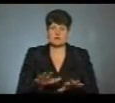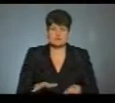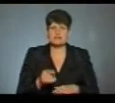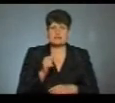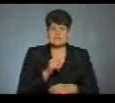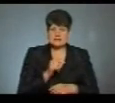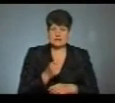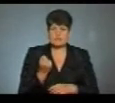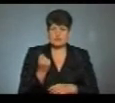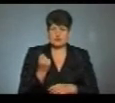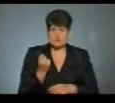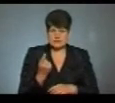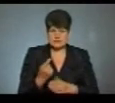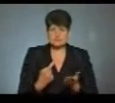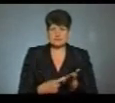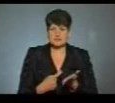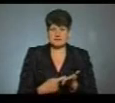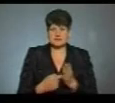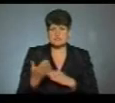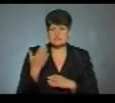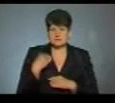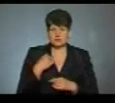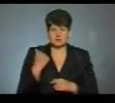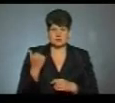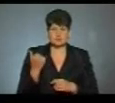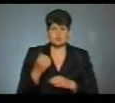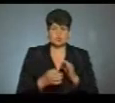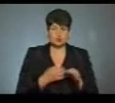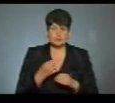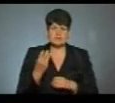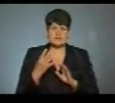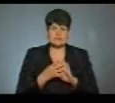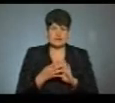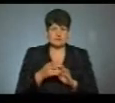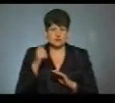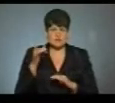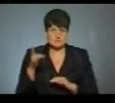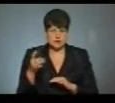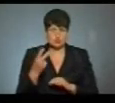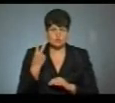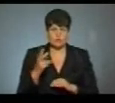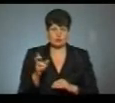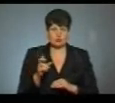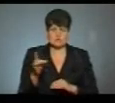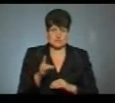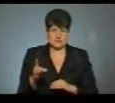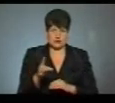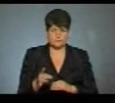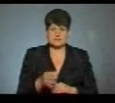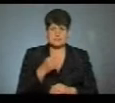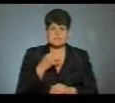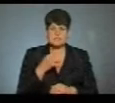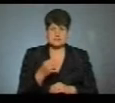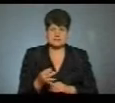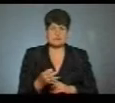в 11 ковід підтвердили за минулу добу. Це 9 лікарів Чортківського району та 2 з Бучацького, розповів епідеміолог